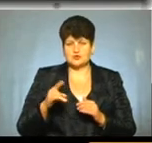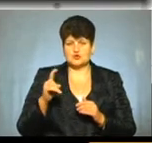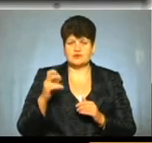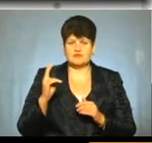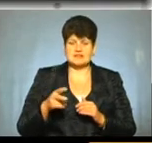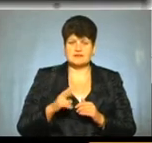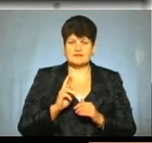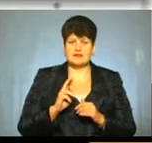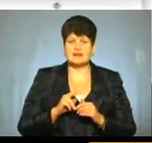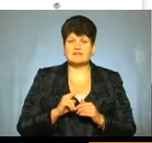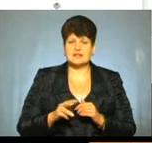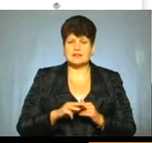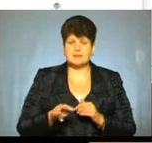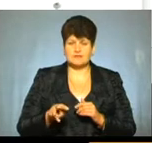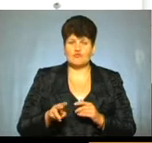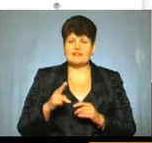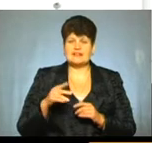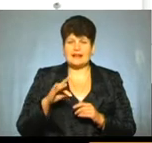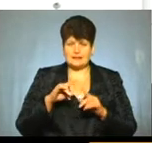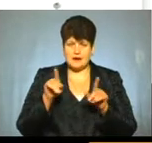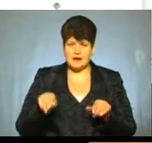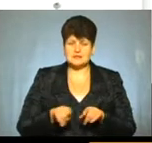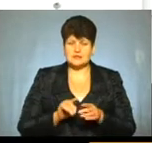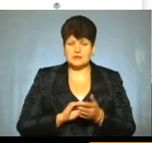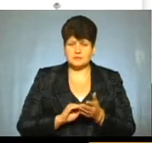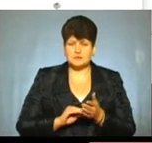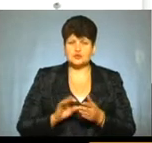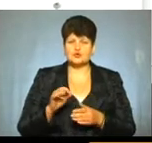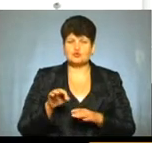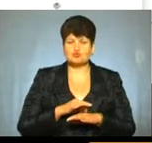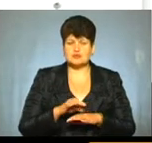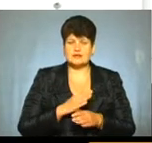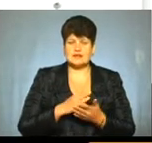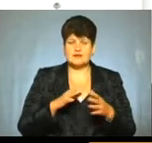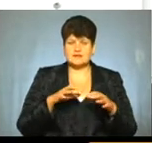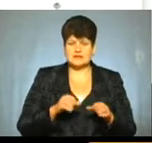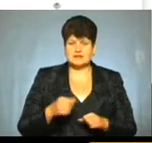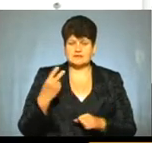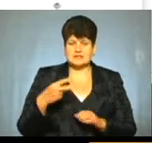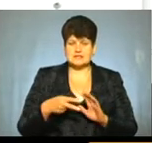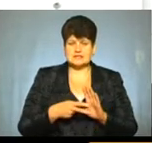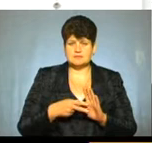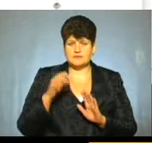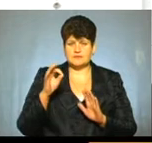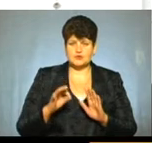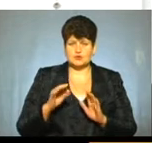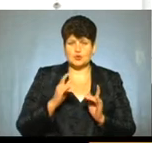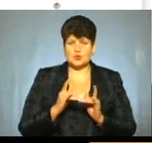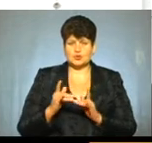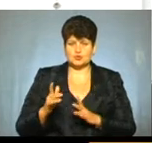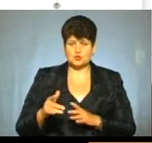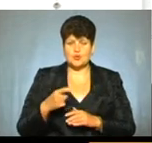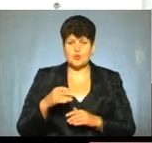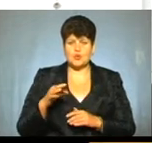площею 120 метрів квадратних. У декларації також зазначено, що його дружина Ольга Сополь є власником 27%